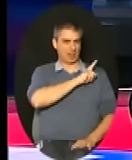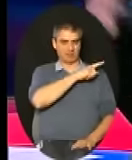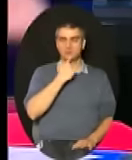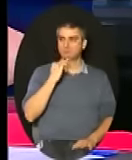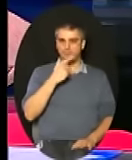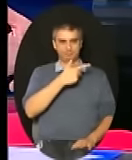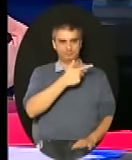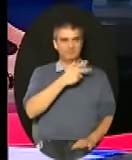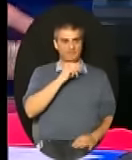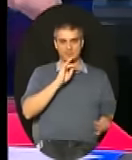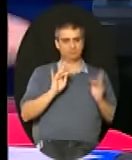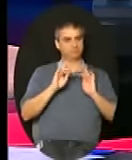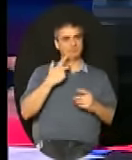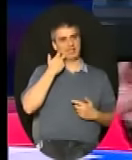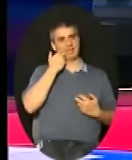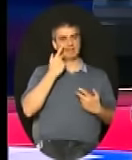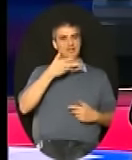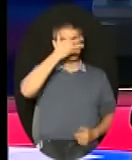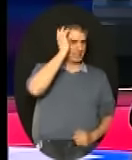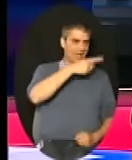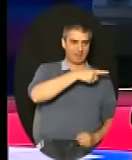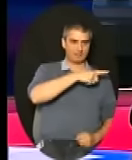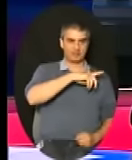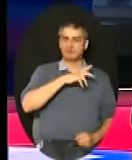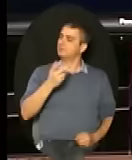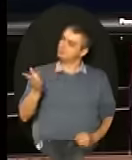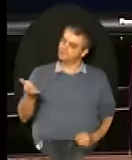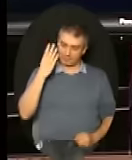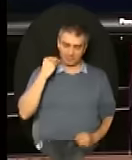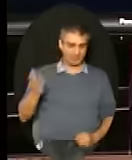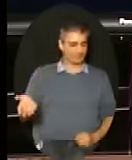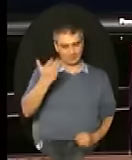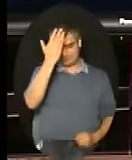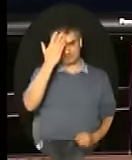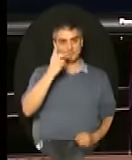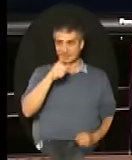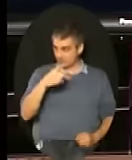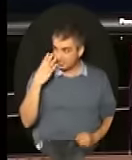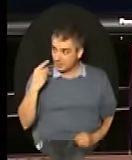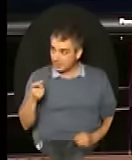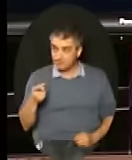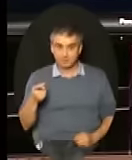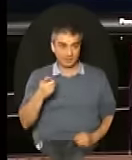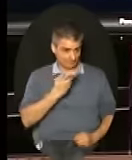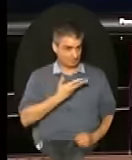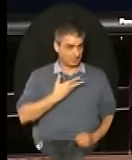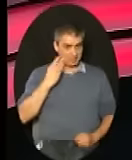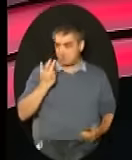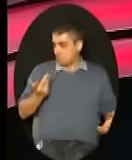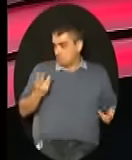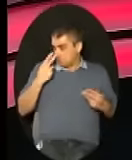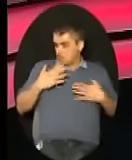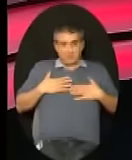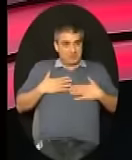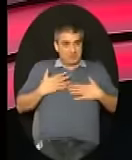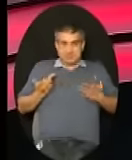כן. וקרב הקרדיטים בין יאיר לפיד כולם לבין... כולם יכולים ליהנות. לבין בנימין, כן. כן, גם את נהנית מזה? מה? גם את נהנית לא, מזה? לא,